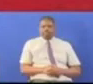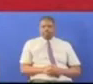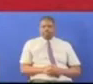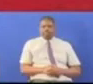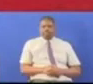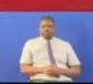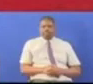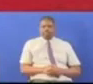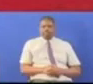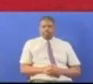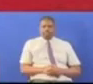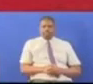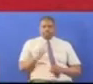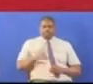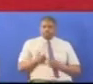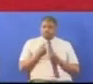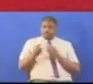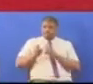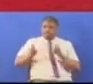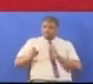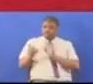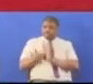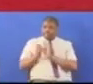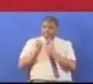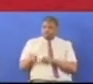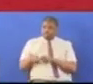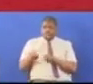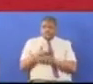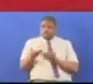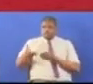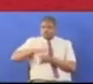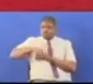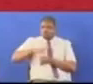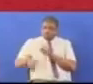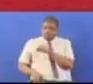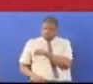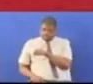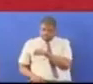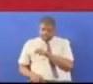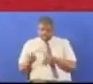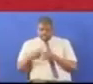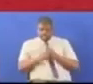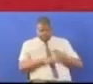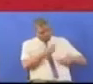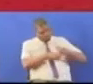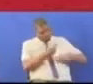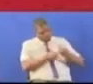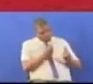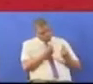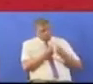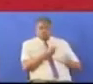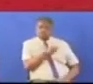kifungu hiki cha sheria kipo lakini hakiwezi kikatumika sasa kwenye huu mradi